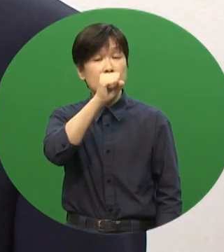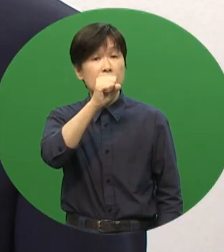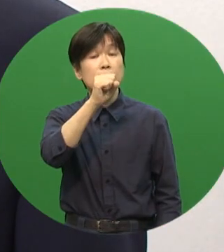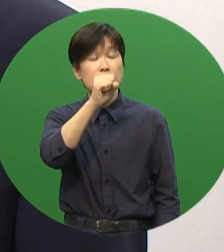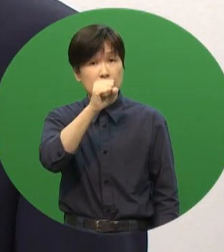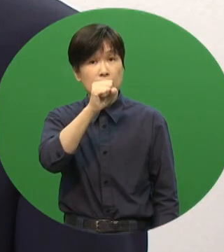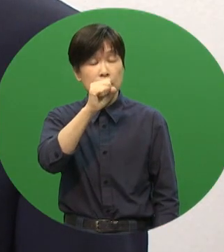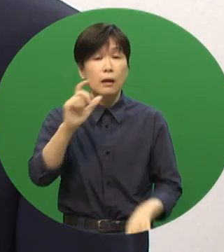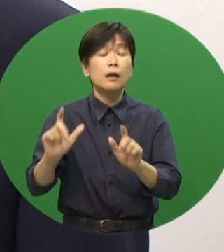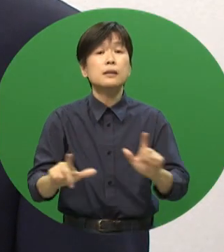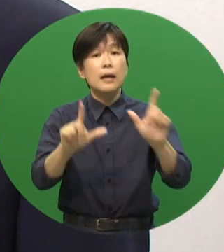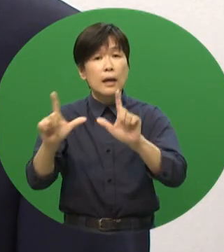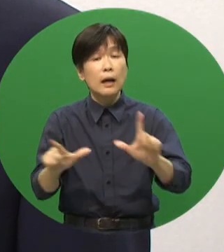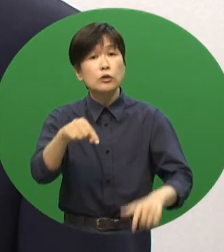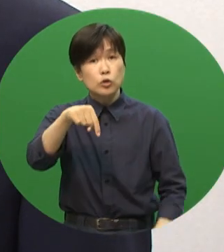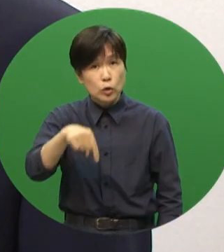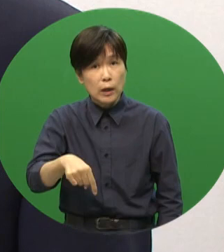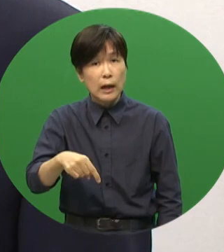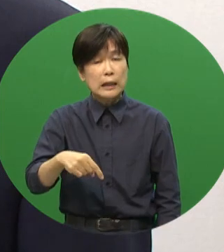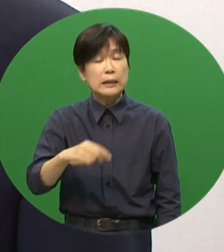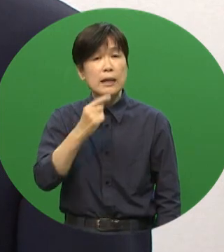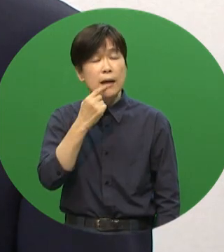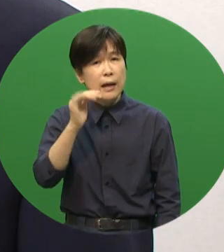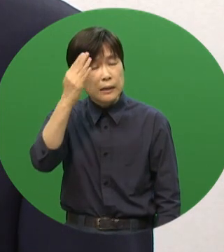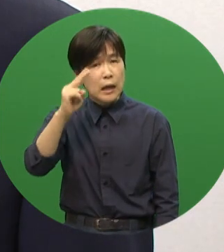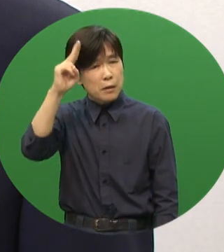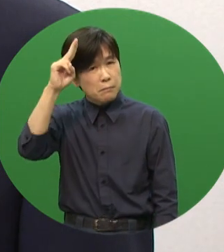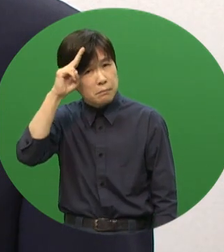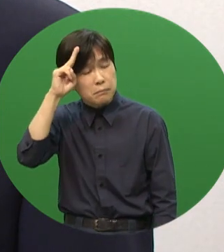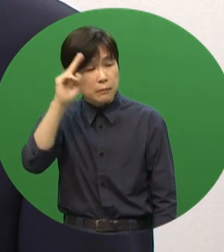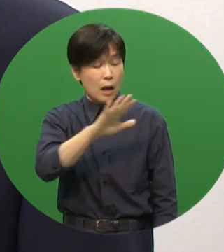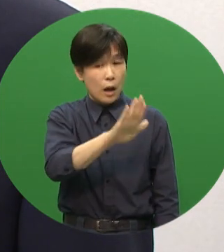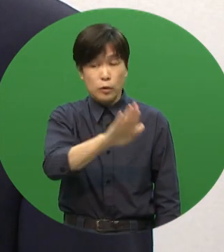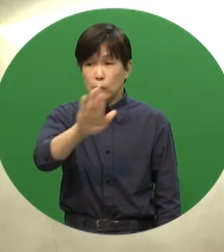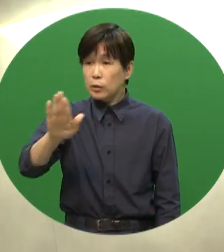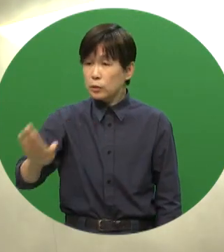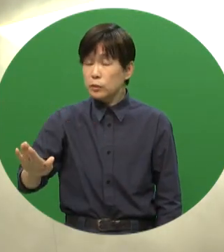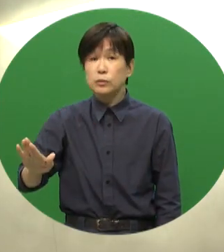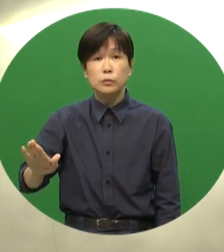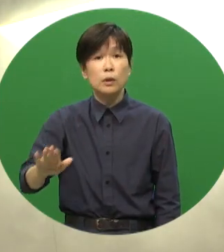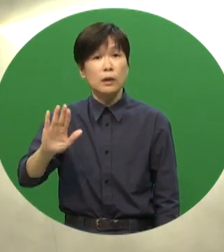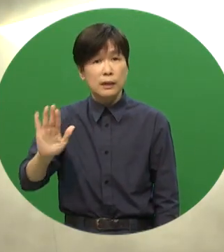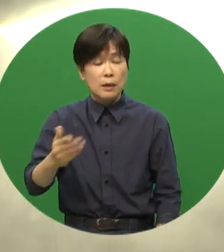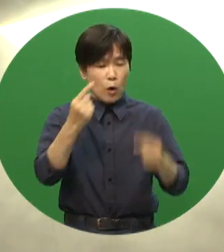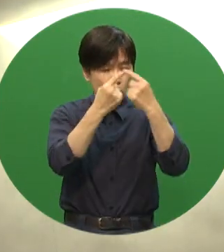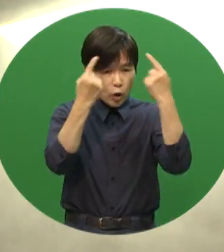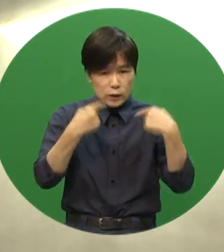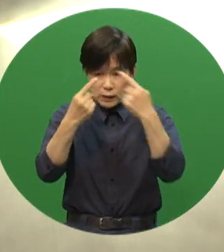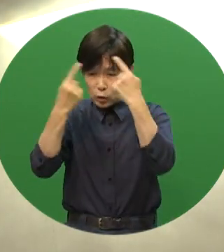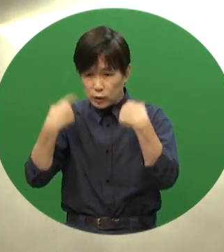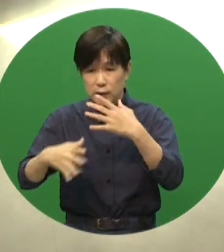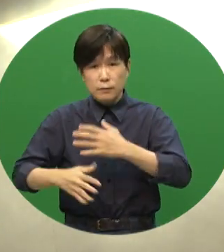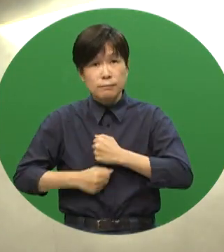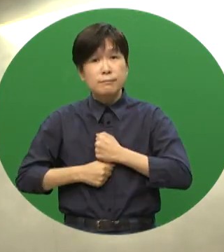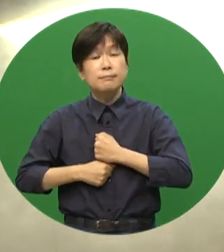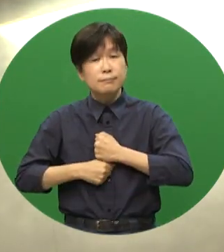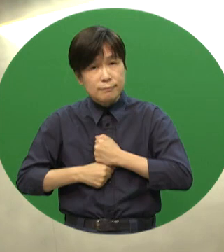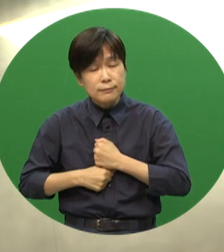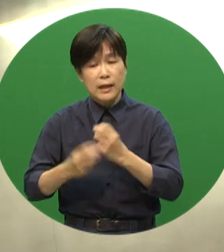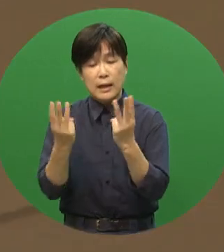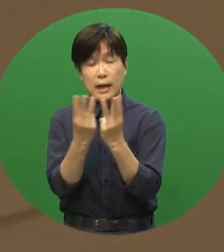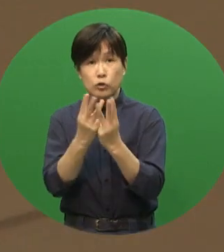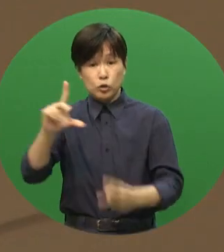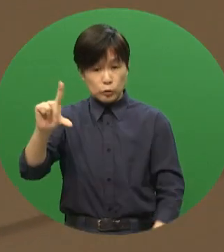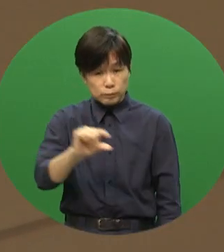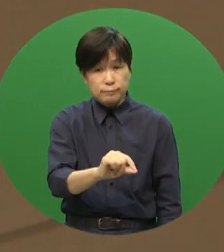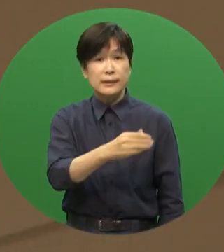険性は日常生活に潜んでいますが、市民の皆さん一人一人の意識で確実になくすことができます